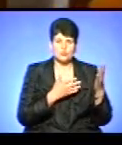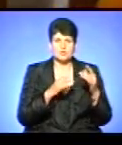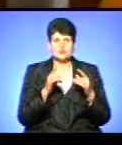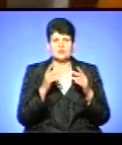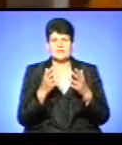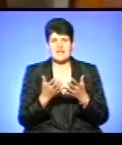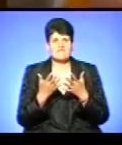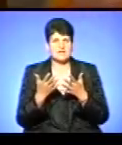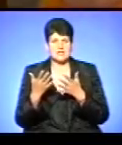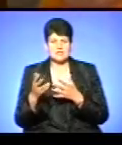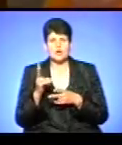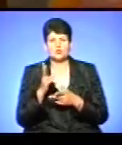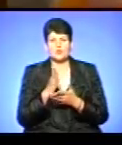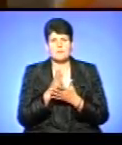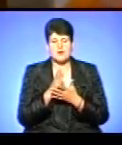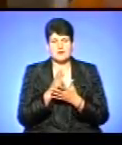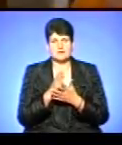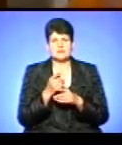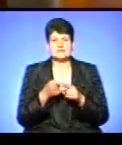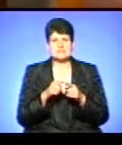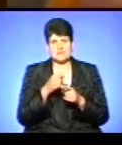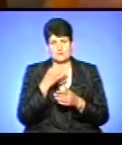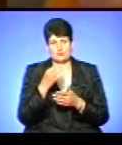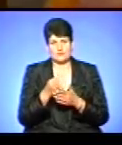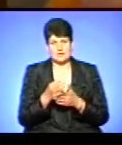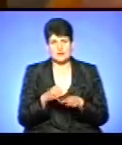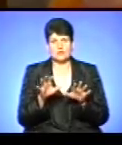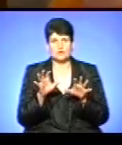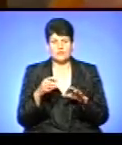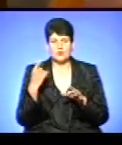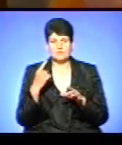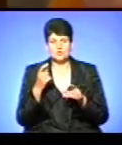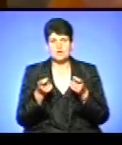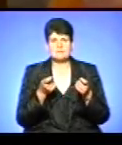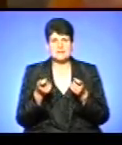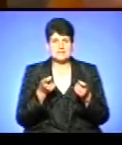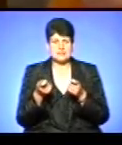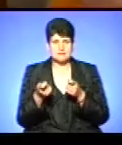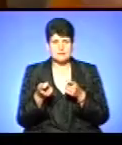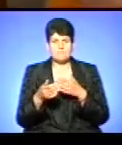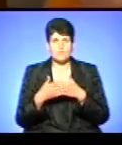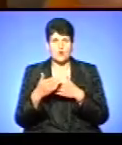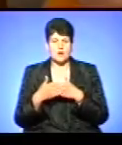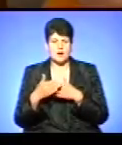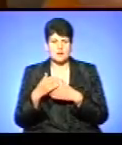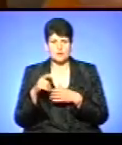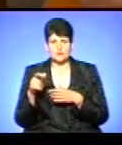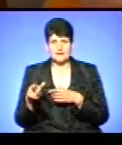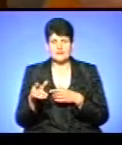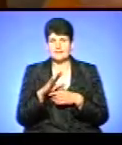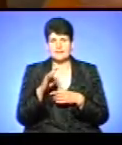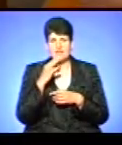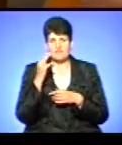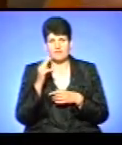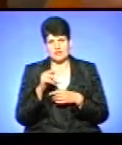не вияснено, хто має нести за це відповідальність. І голова обласної адміністрації покарали людей, які зовсім не